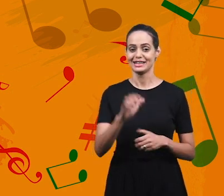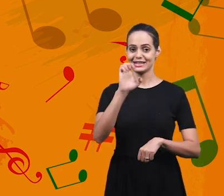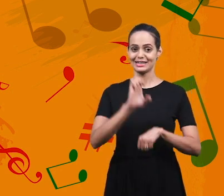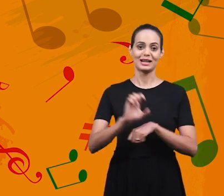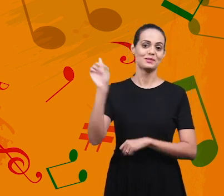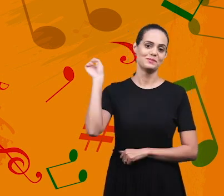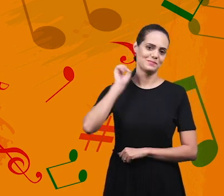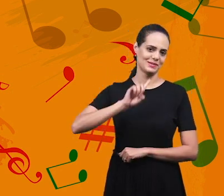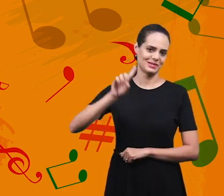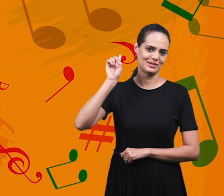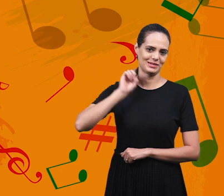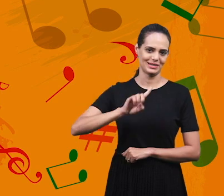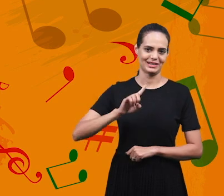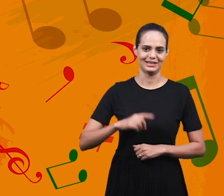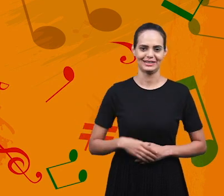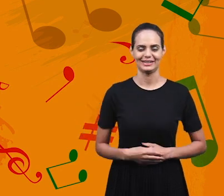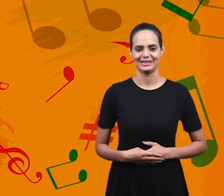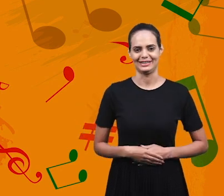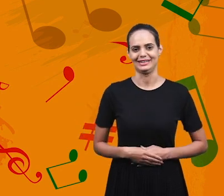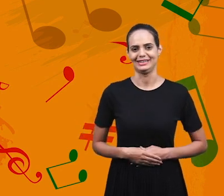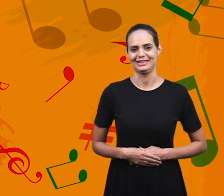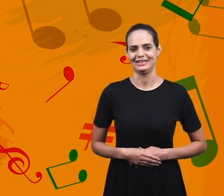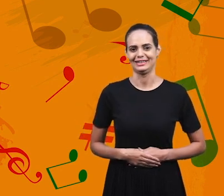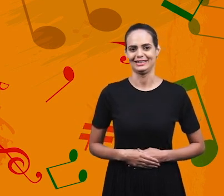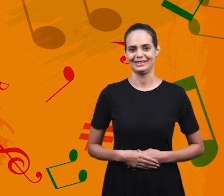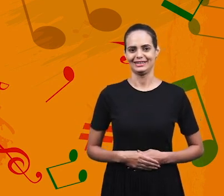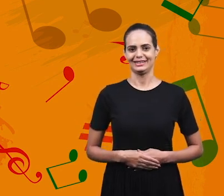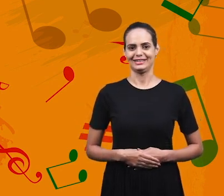Janaúba, Minas Gerais.